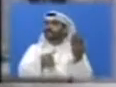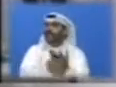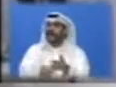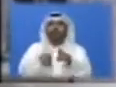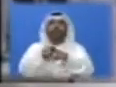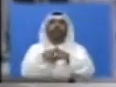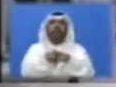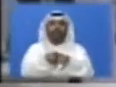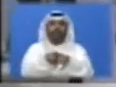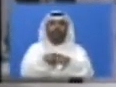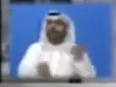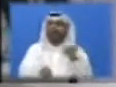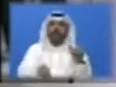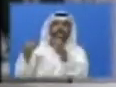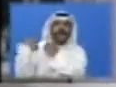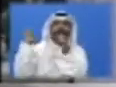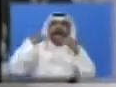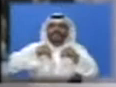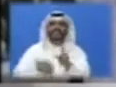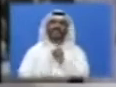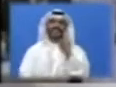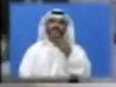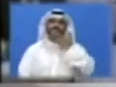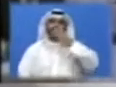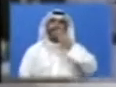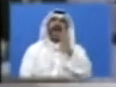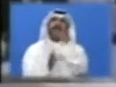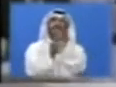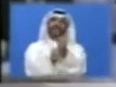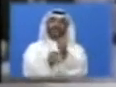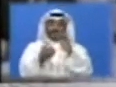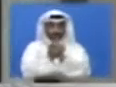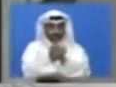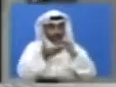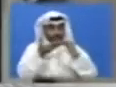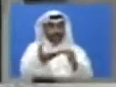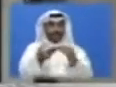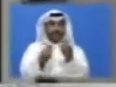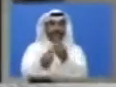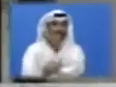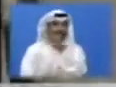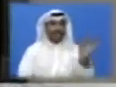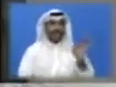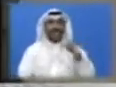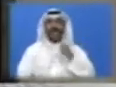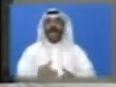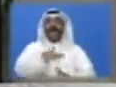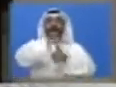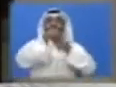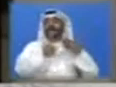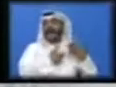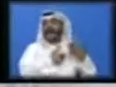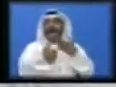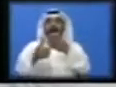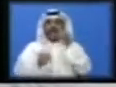إنسانية وجدت في الكويت الطرف والرفيق والصديق عند الضيق. يمثل لقب قائد العمل